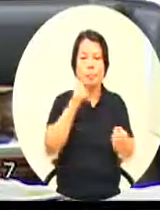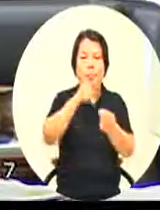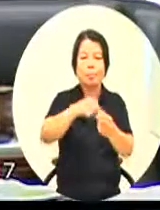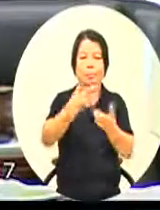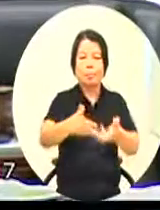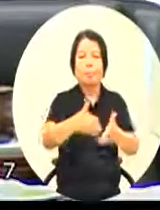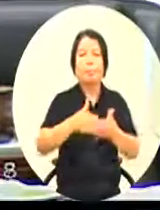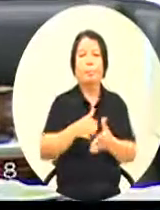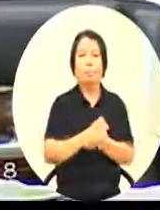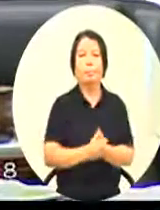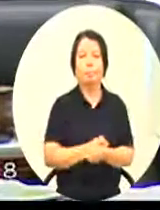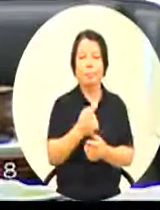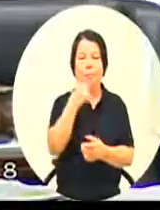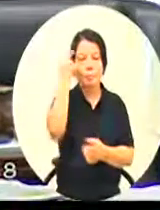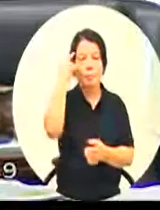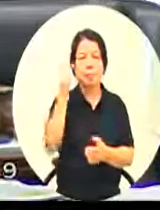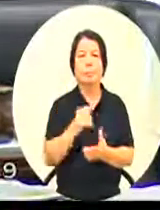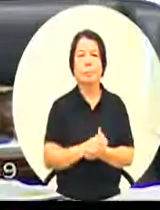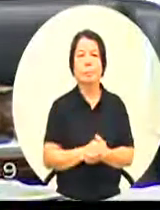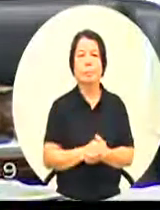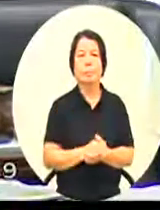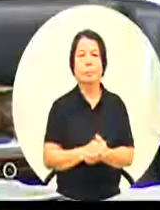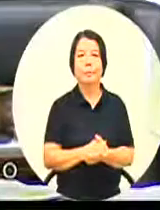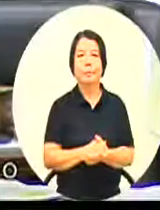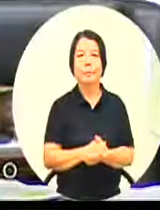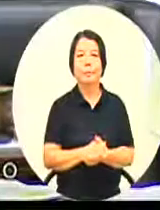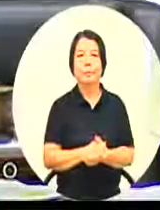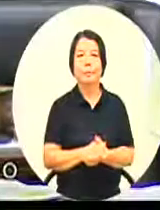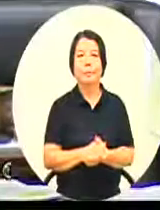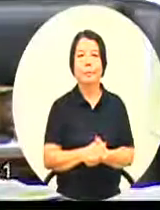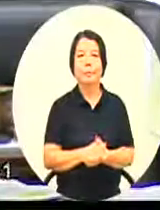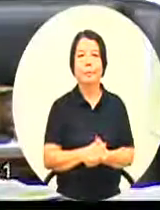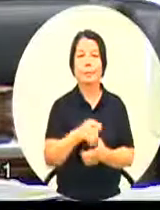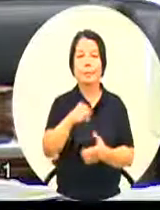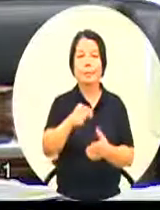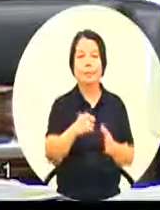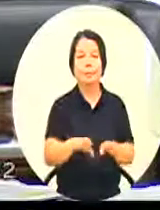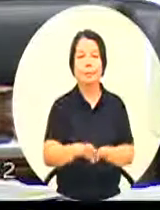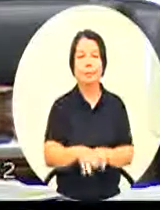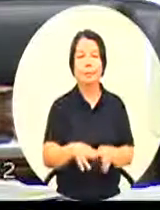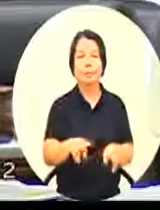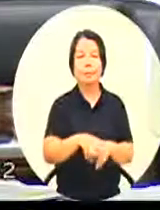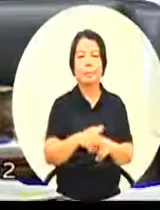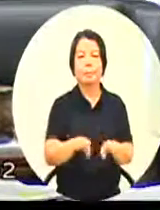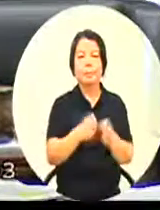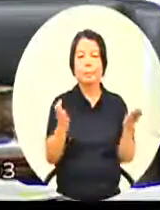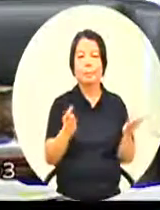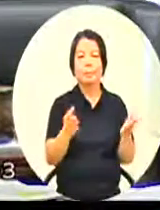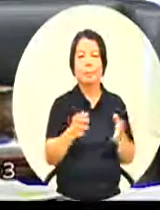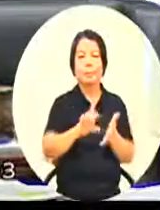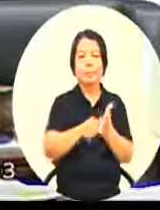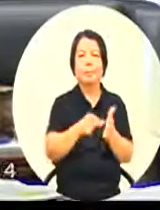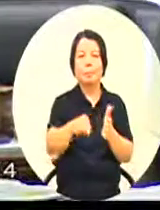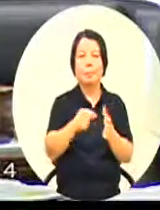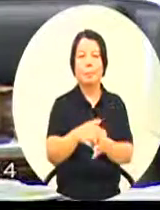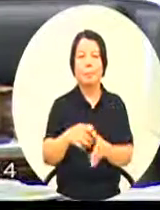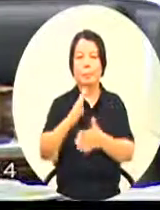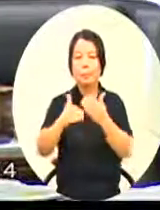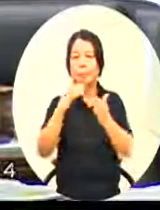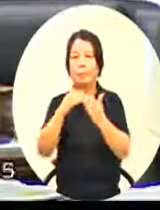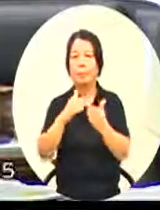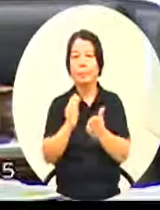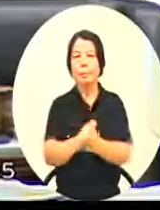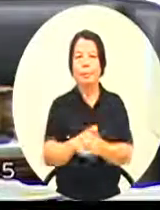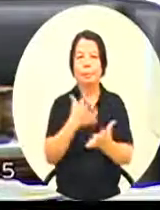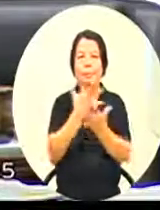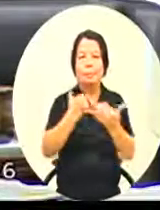要。那我在想说，那这个它有一个开放的时间啊，你知道这个学校这个